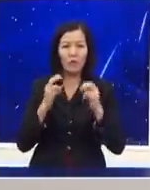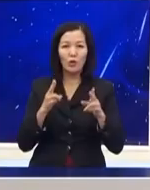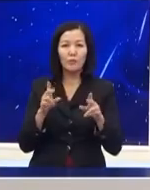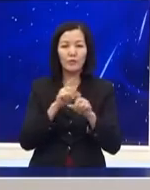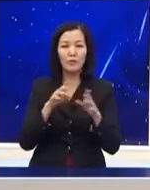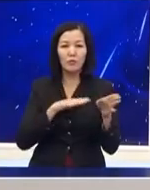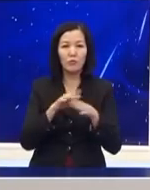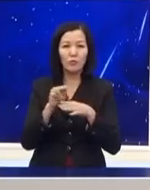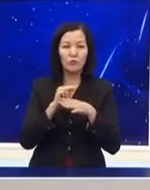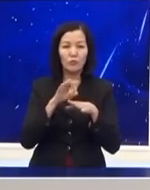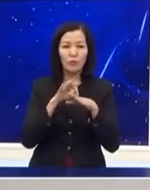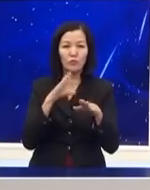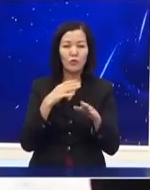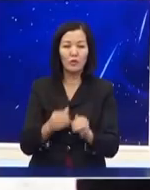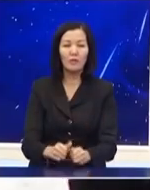күрделі жөндеуден өтті.